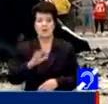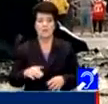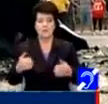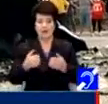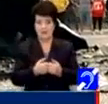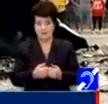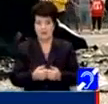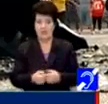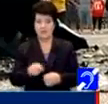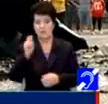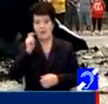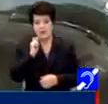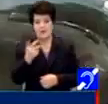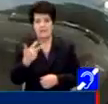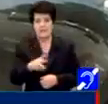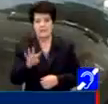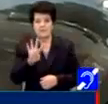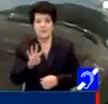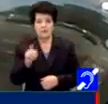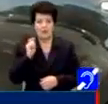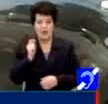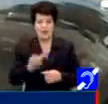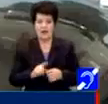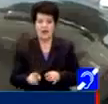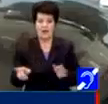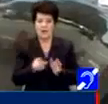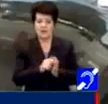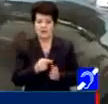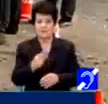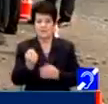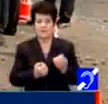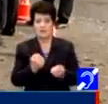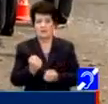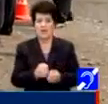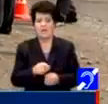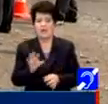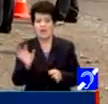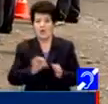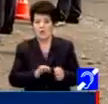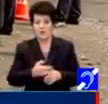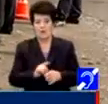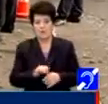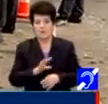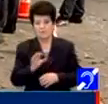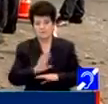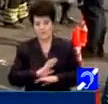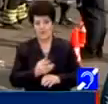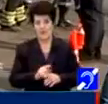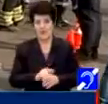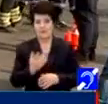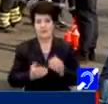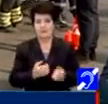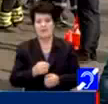strada Alba Iulia, un bărbat de 34 de ani care se afla în mașina de lux a murit pe loc. Dacă va fi găsită vinovată,